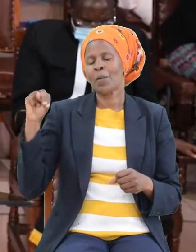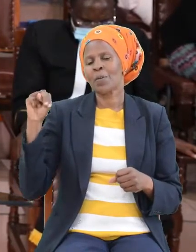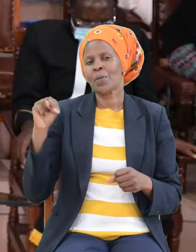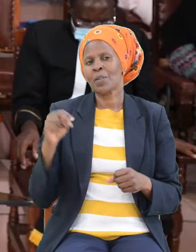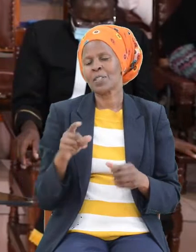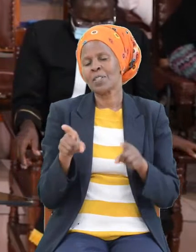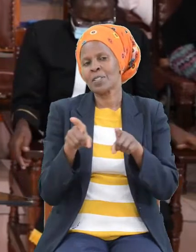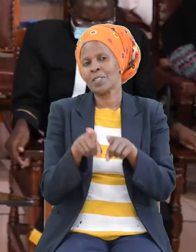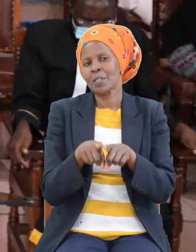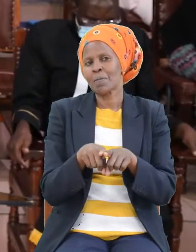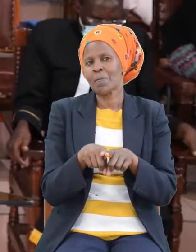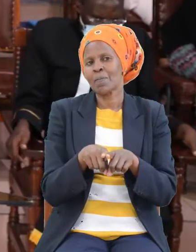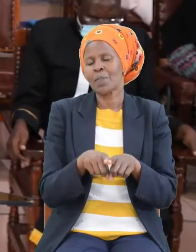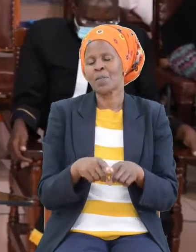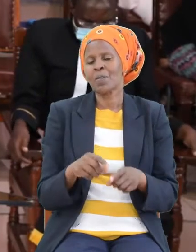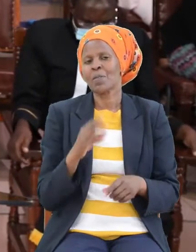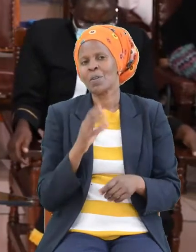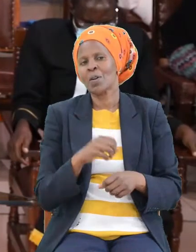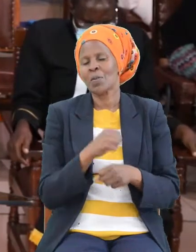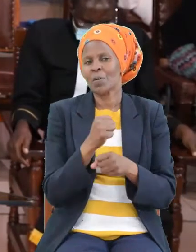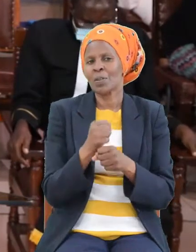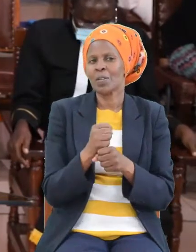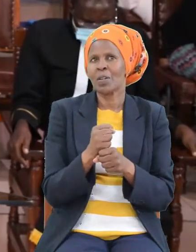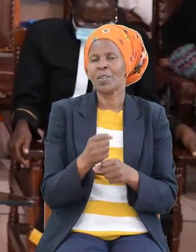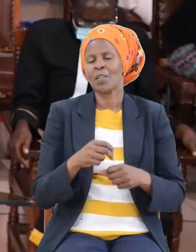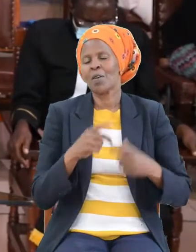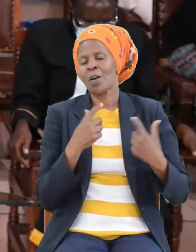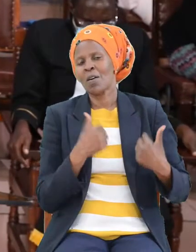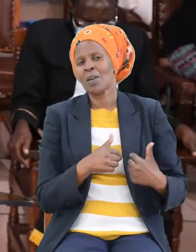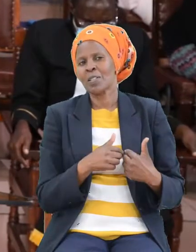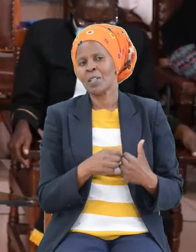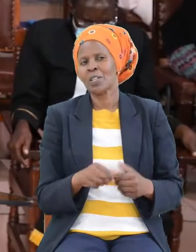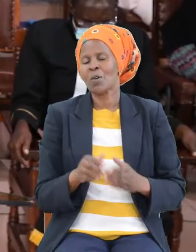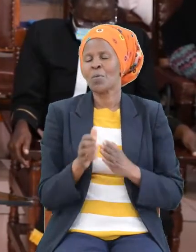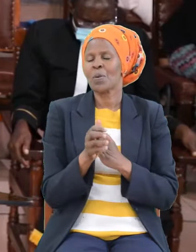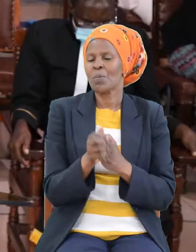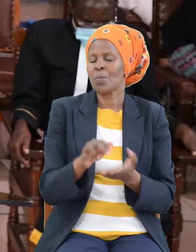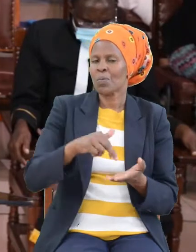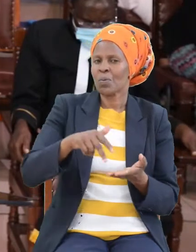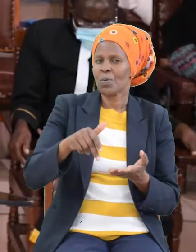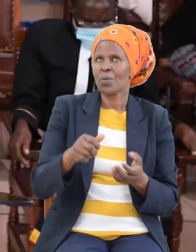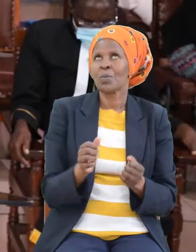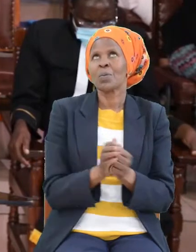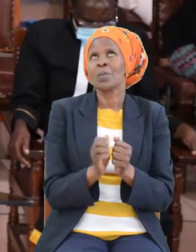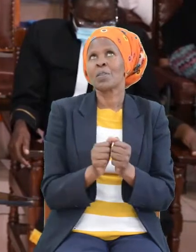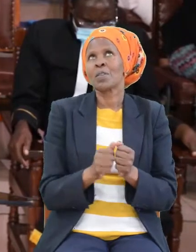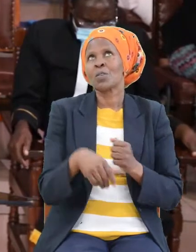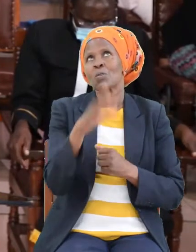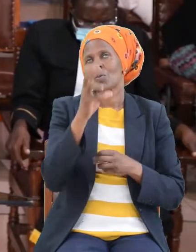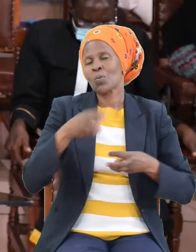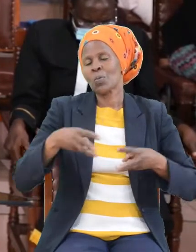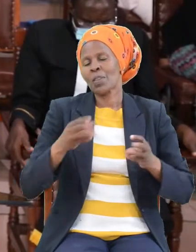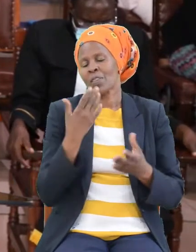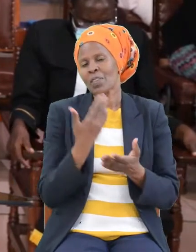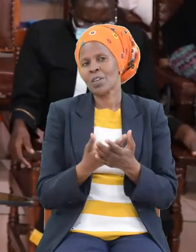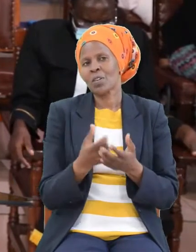Waonekanie wote wa Jehova. Maana wanaturisha kiroho Jehova ndiposa tukaweza kuenenda kulingana na mapenzi yako. Ni asante